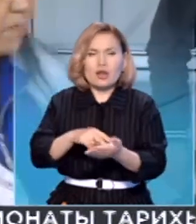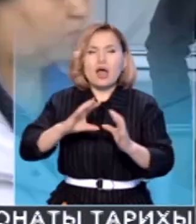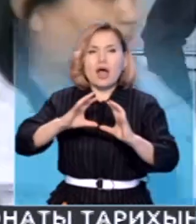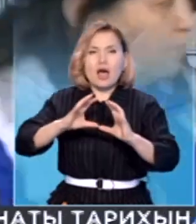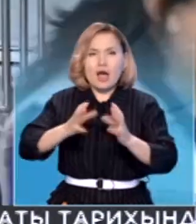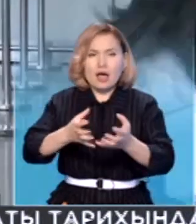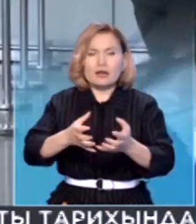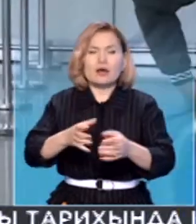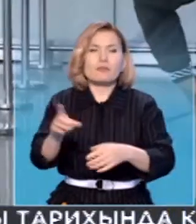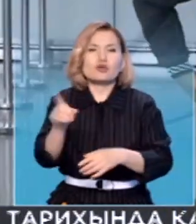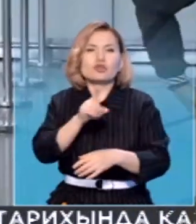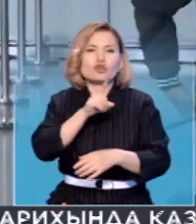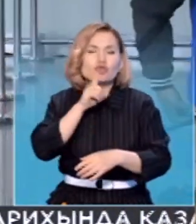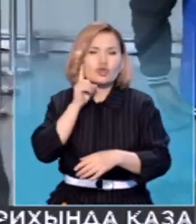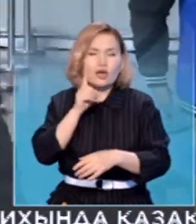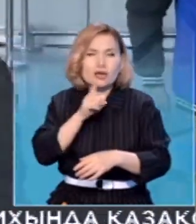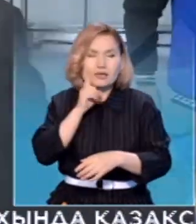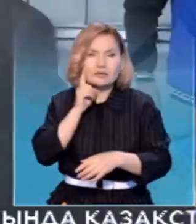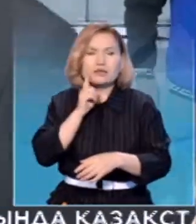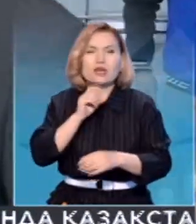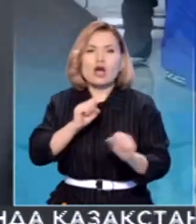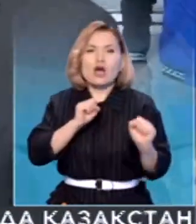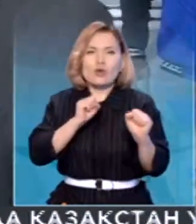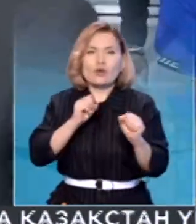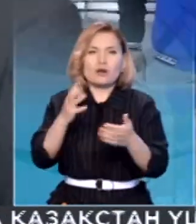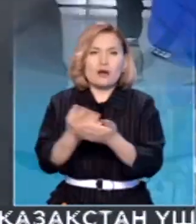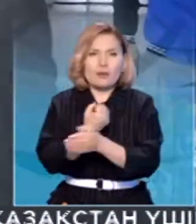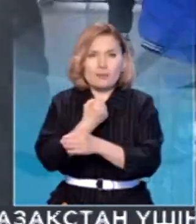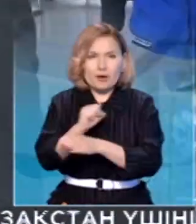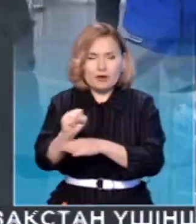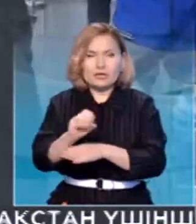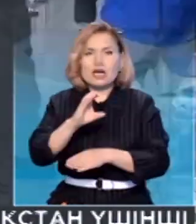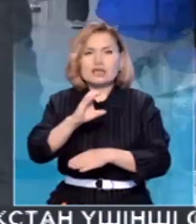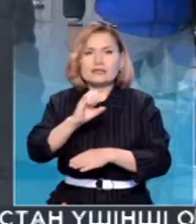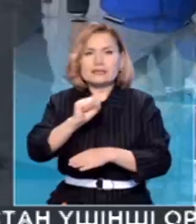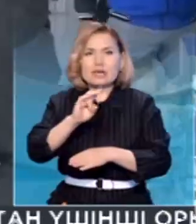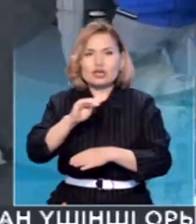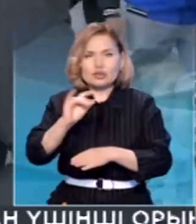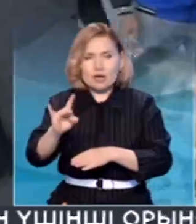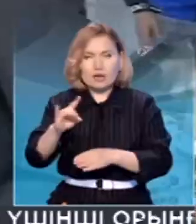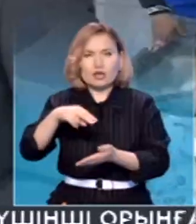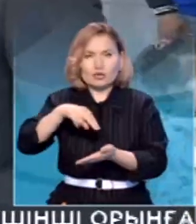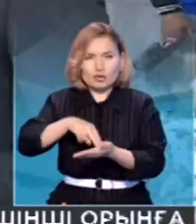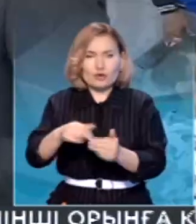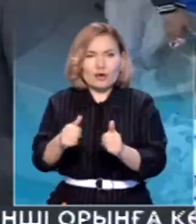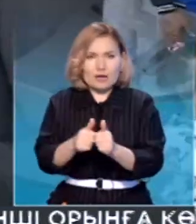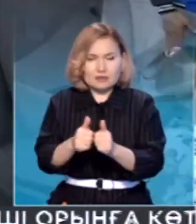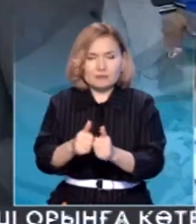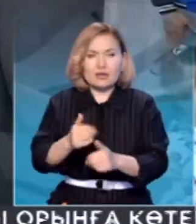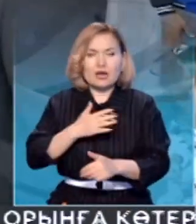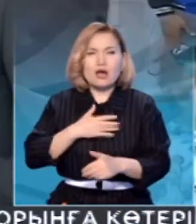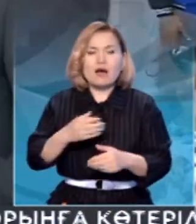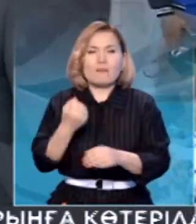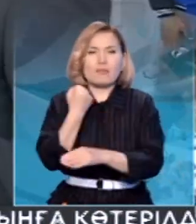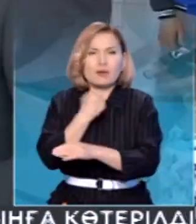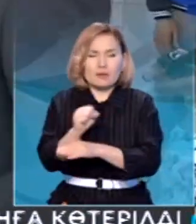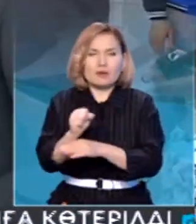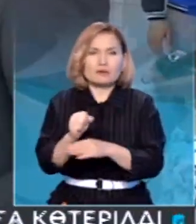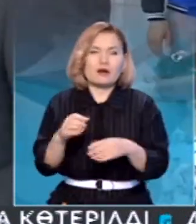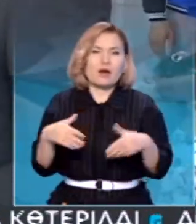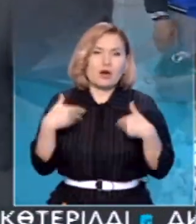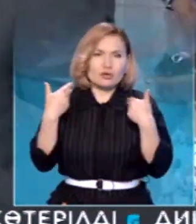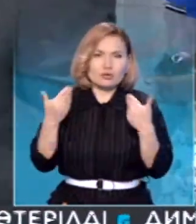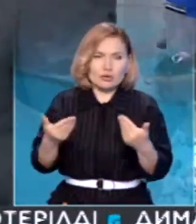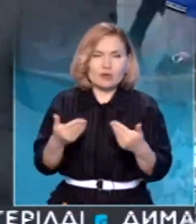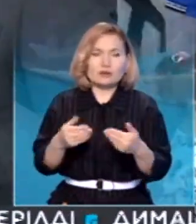ең жас чемпионы 19 жасар Санжар Ташкенбай тұр. Санжар, жеңісіңмен алдымен құттықтаймыз. Жалпы осы ойын туралы қысқа